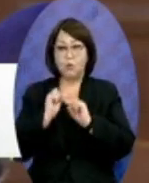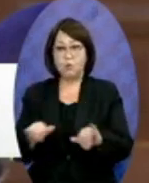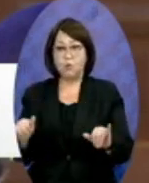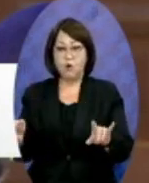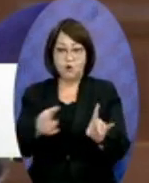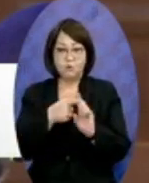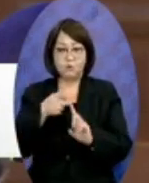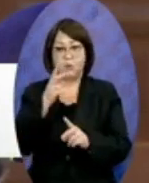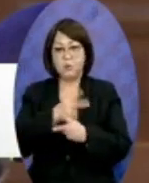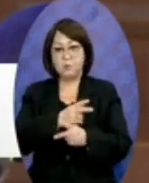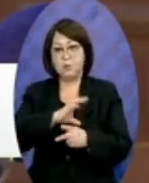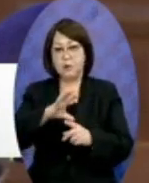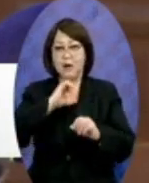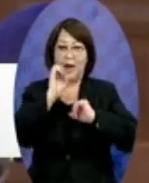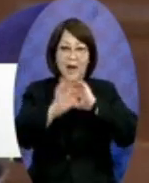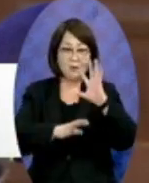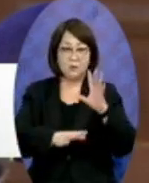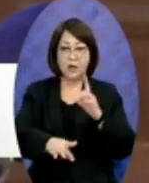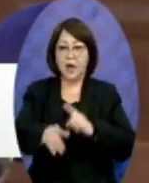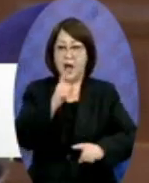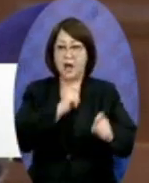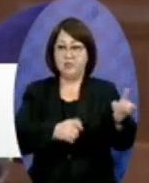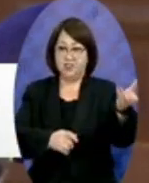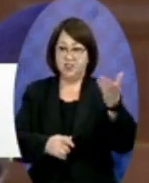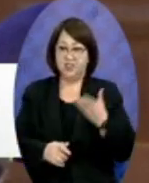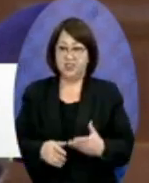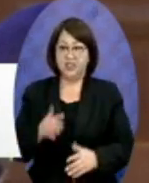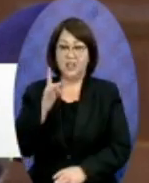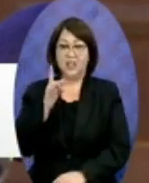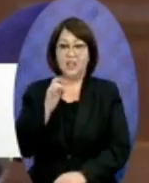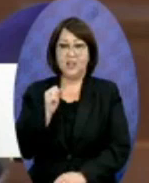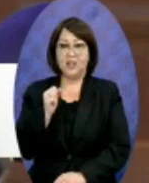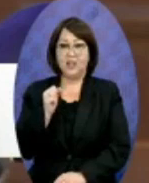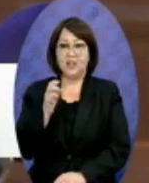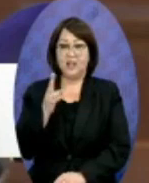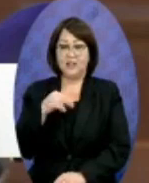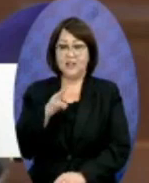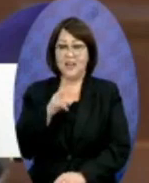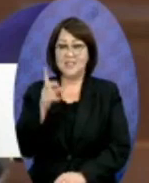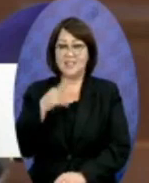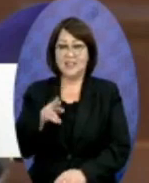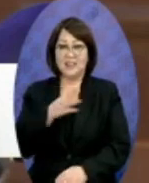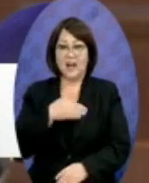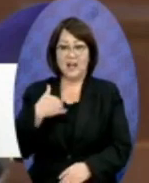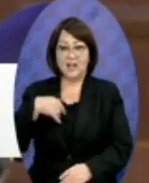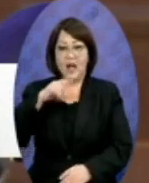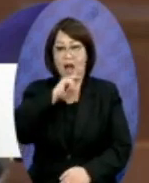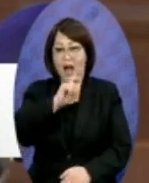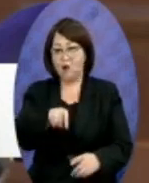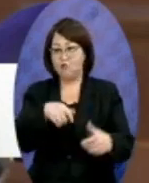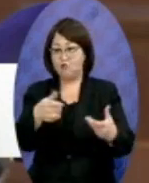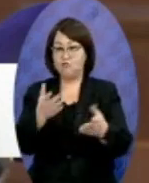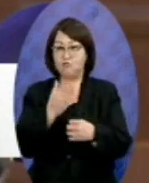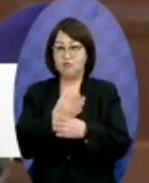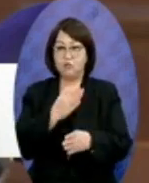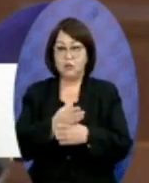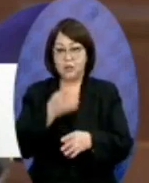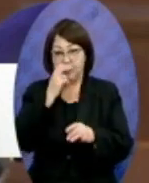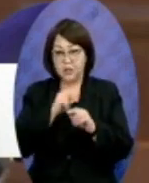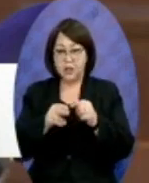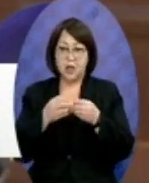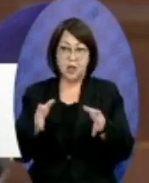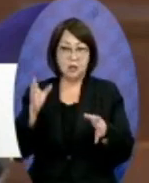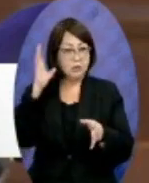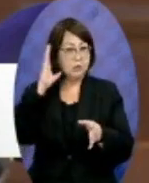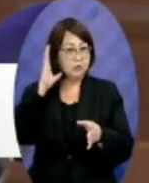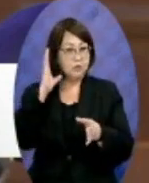байгууллагуудаас нь асуусан. Тэр хариу нь бол ирсэн. Ардны сэт даргад хариу нь ирсэн. Ингээд энэ шалгаж байгаа хэргийн талаар бол бас нээлттэй хилцүүлэг хийх